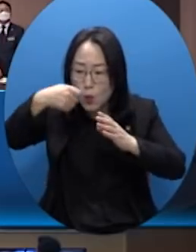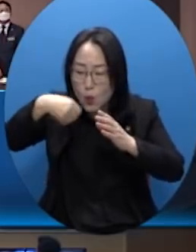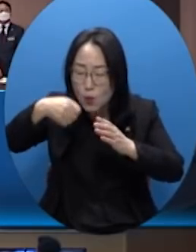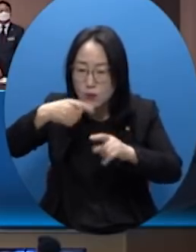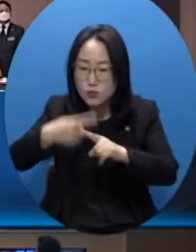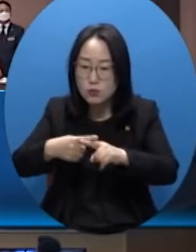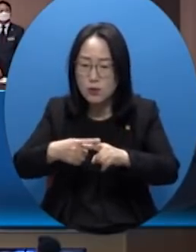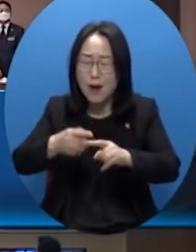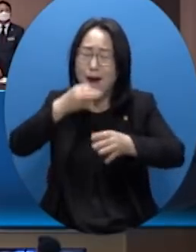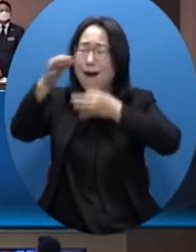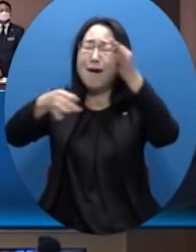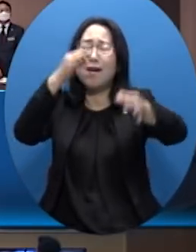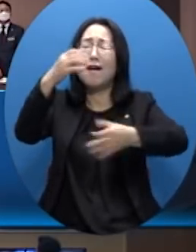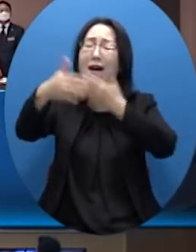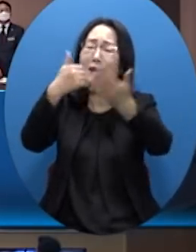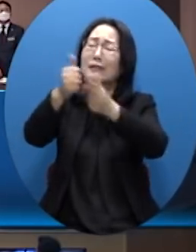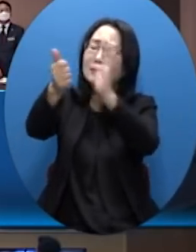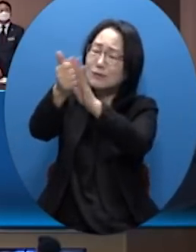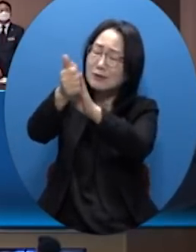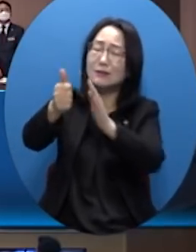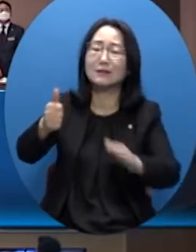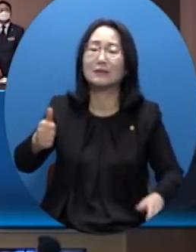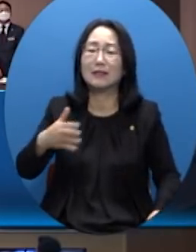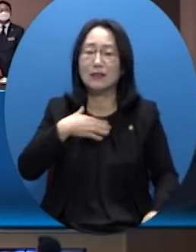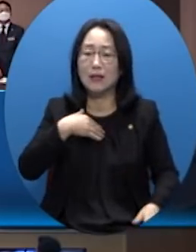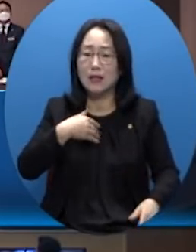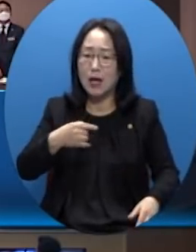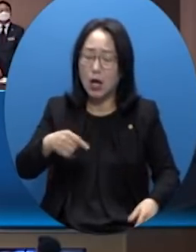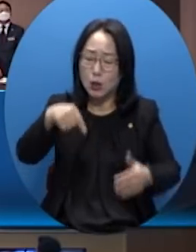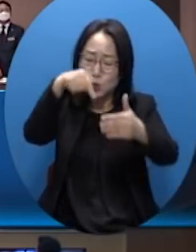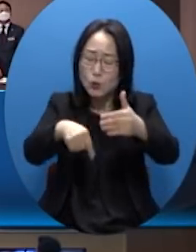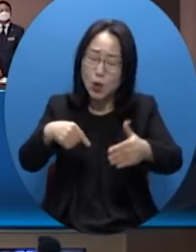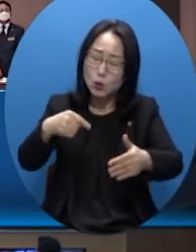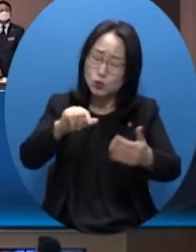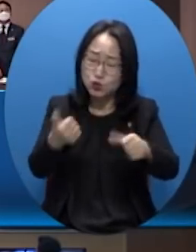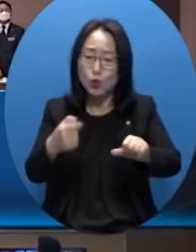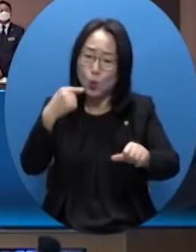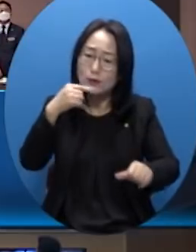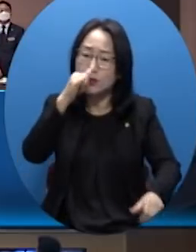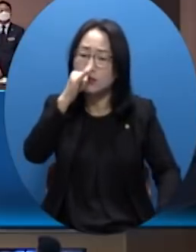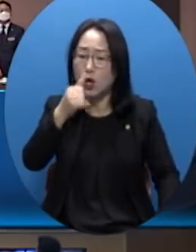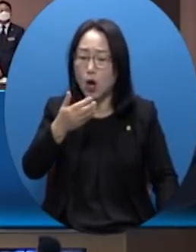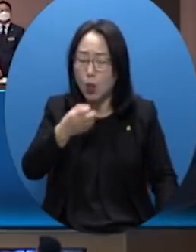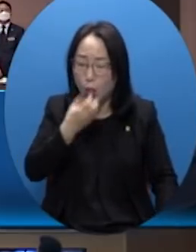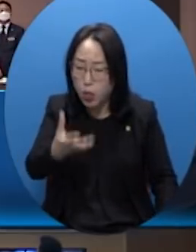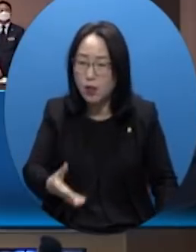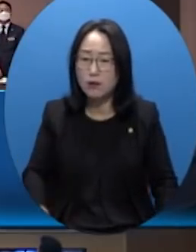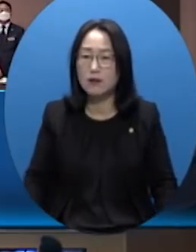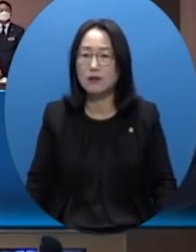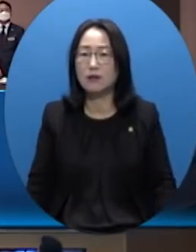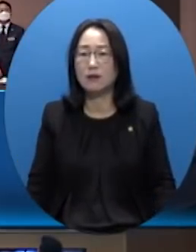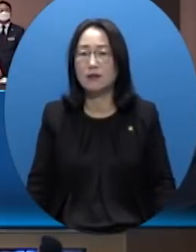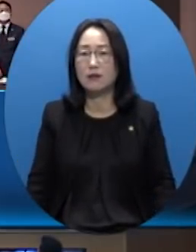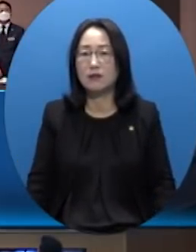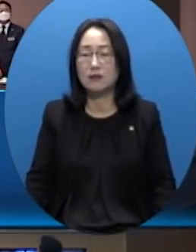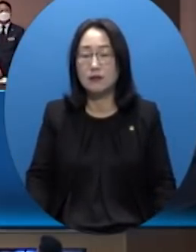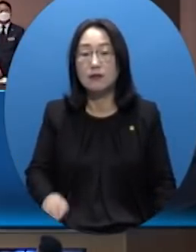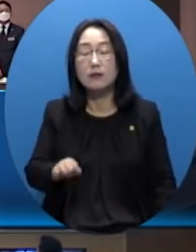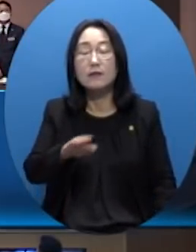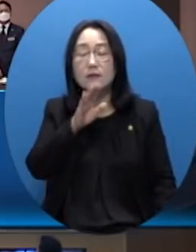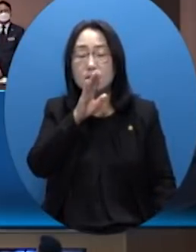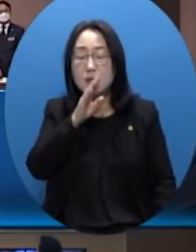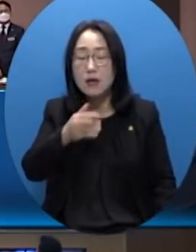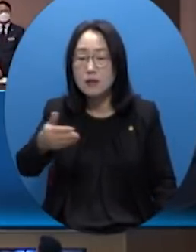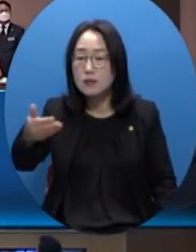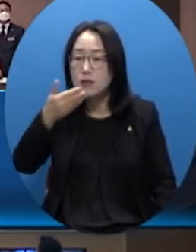그들이 외쳐 이르되 하나님의 사람이여 소대 추구 매독이 인 나의 다 하고 능이 먹지 못하는지라 이상의 먹고 마시는 것은